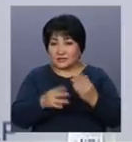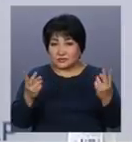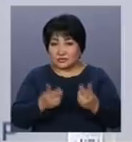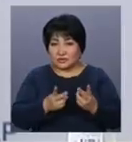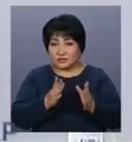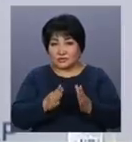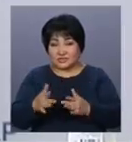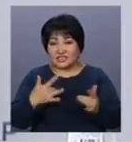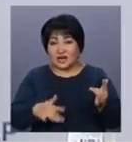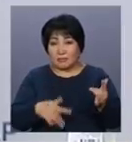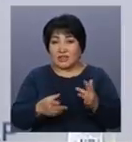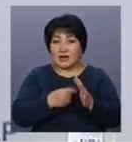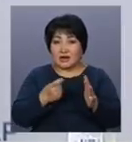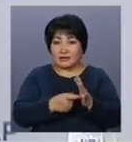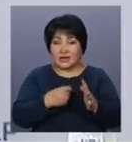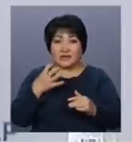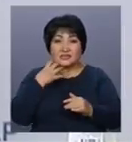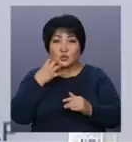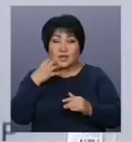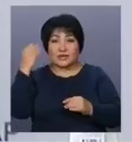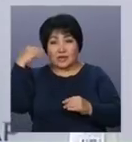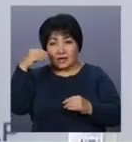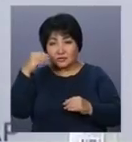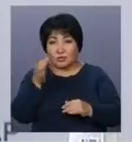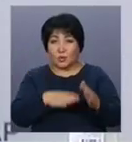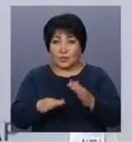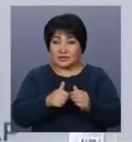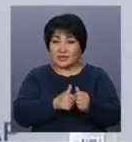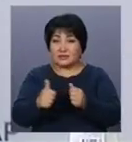Жамбыл, Қарағанды, Қызылорда мен Ақтөбе облысы алдыңғы шепке шықты.